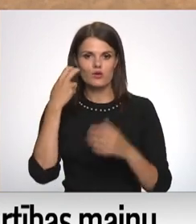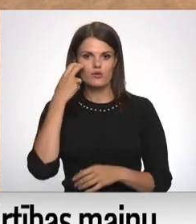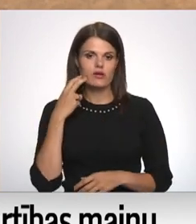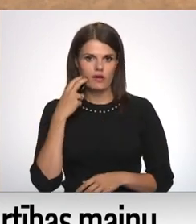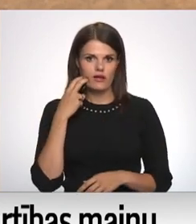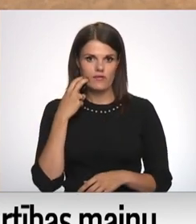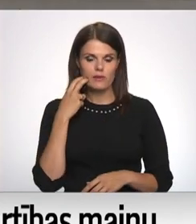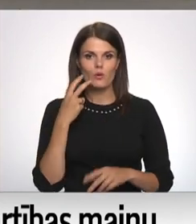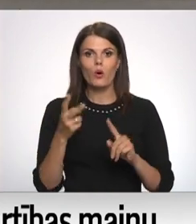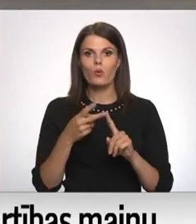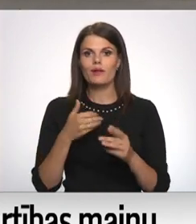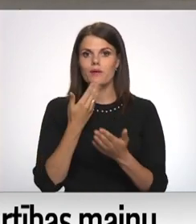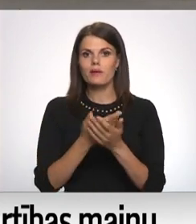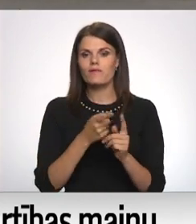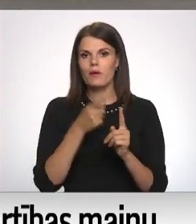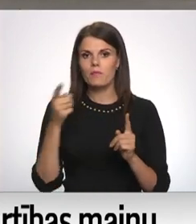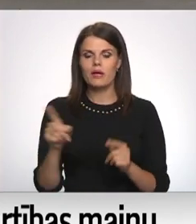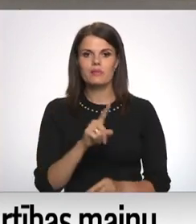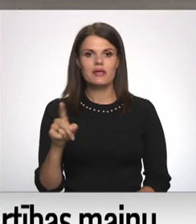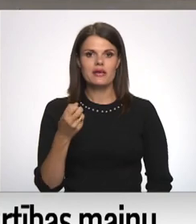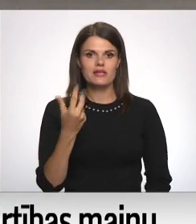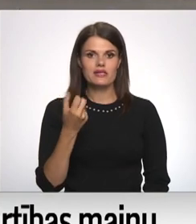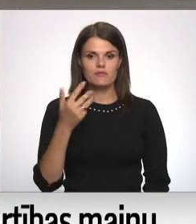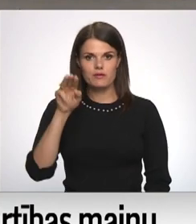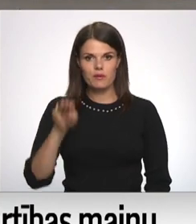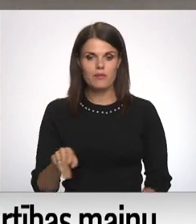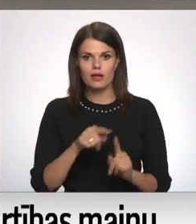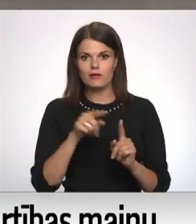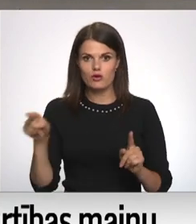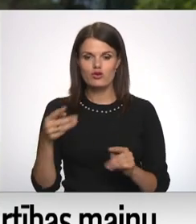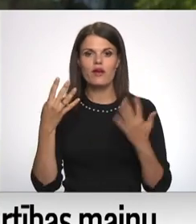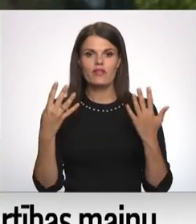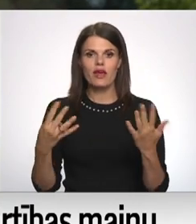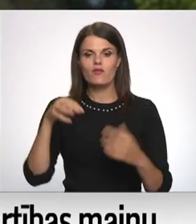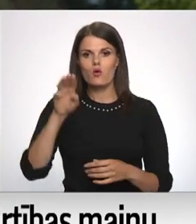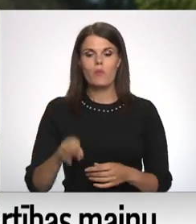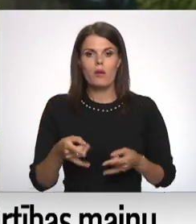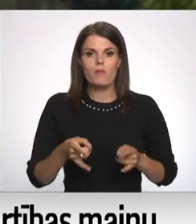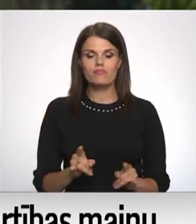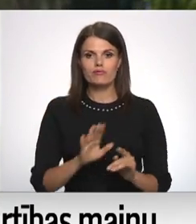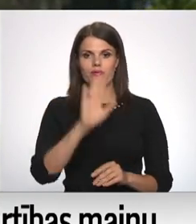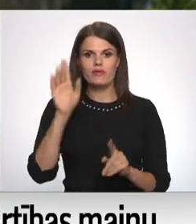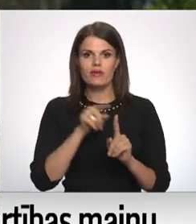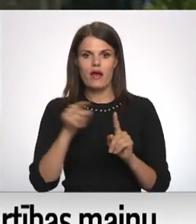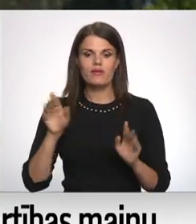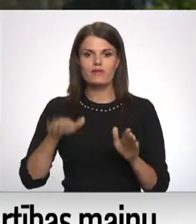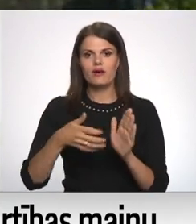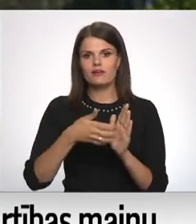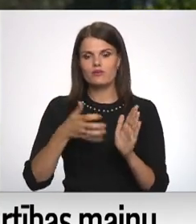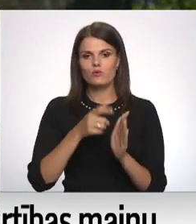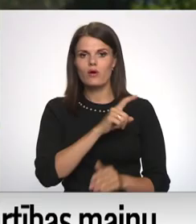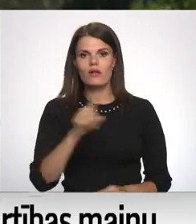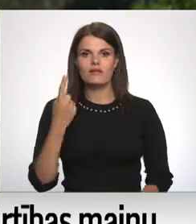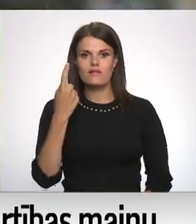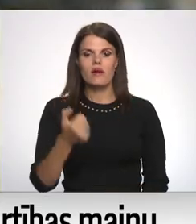vecumam. Otrs piedāvātais periods ir 13 mēneši, no kuriem 9 mēnešus no bērna piedzimšanas dienas var izmantot līdz bērna